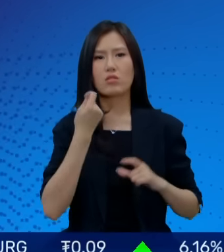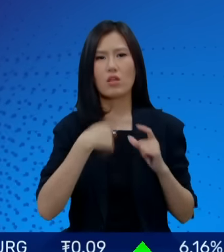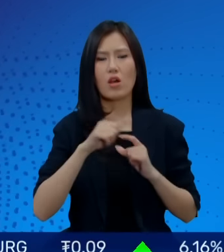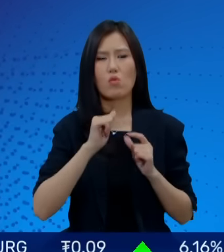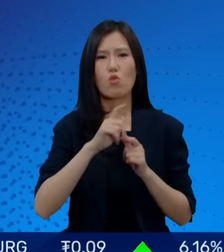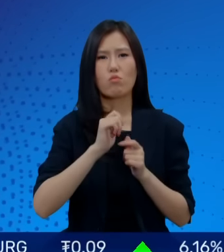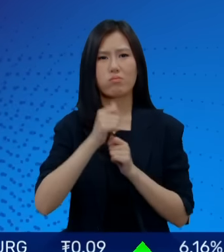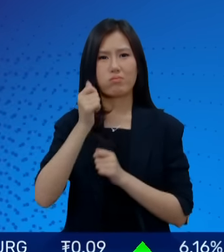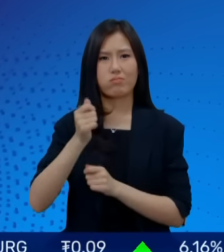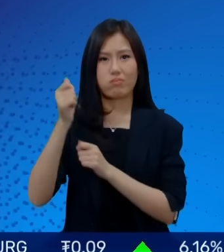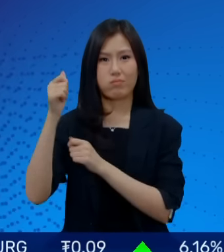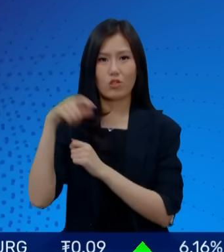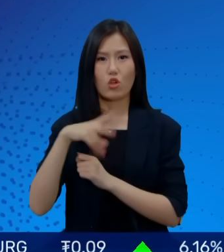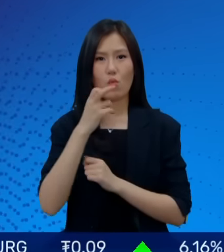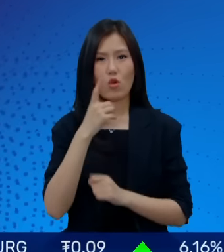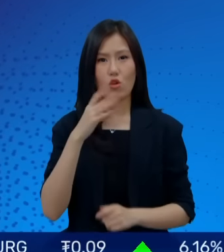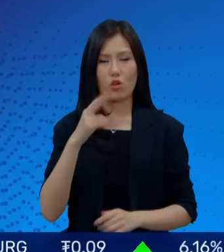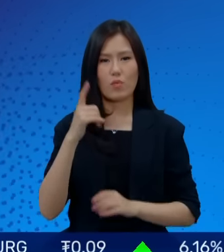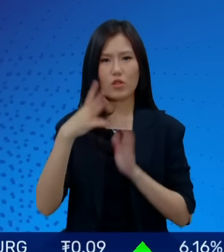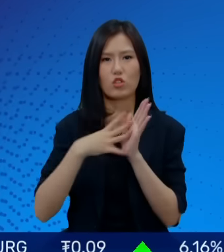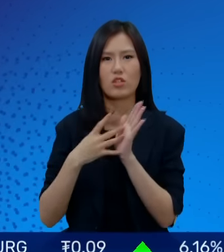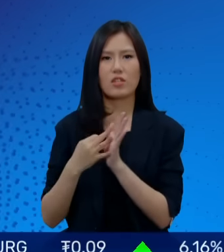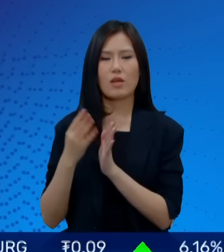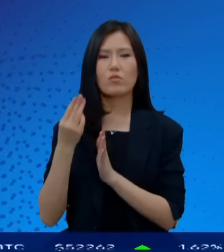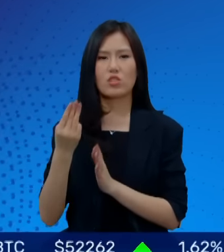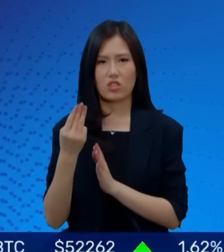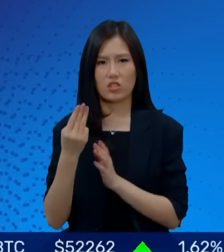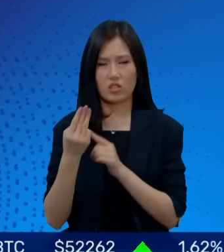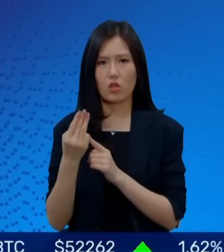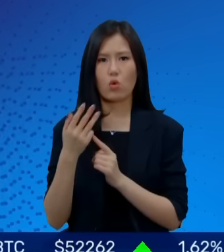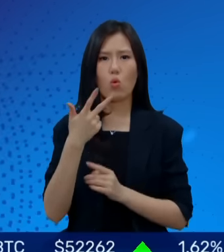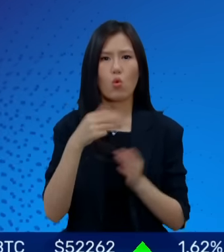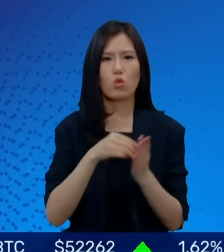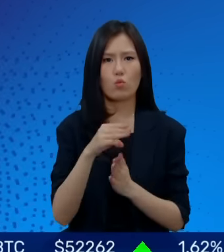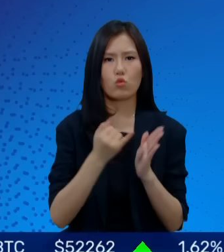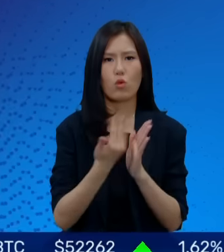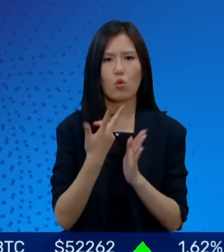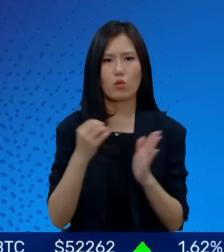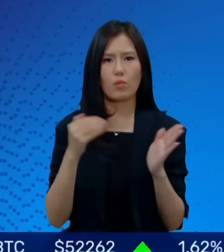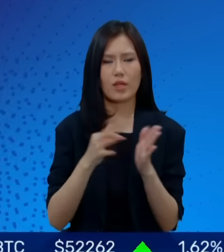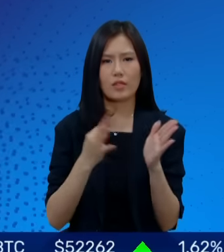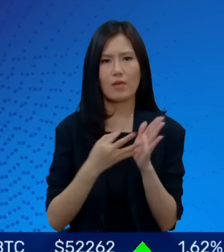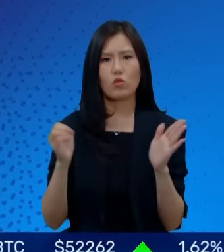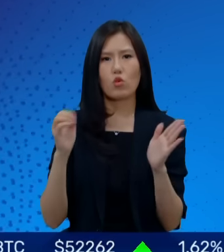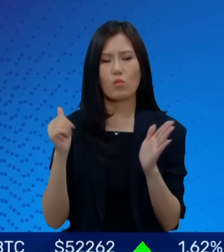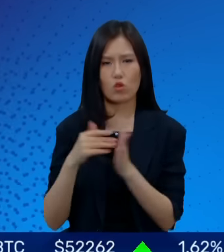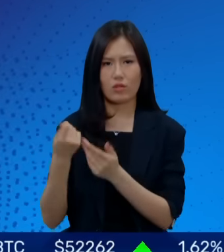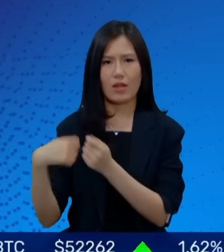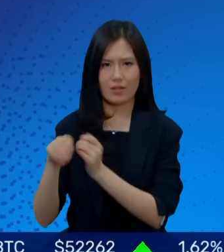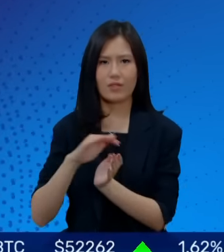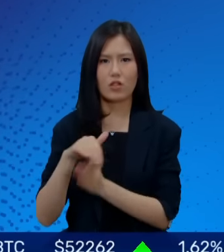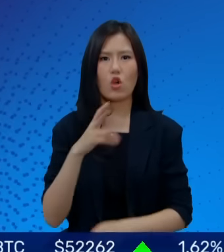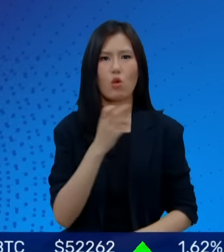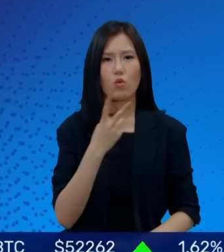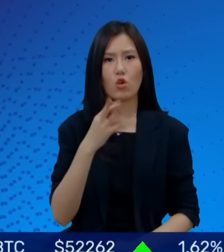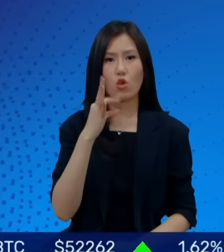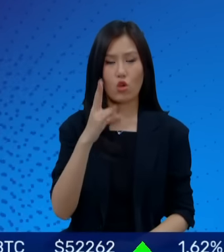онд 1998 ширхэг дугаарыг 3 тэрбум 630 мянга 800 мянган төгрөгөөр 2022